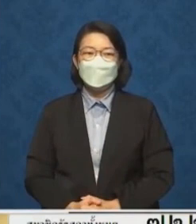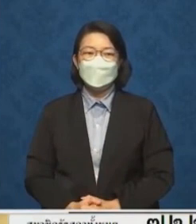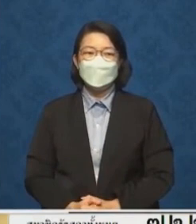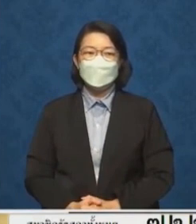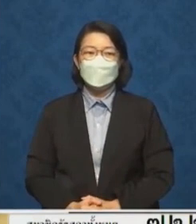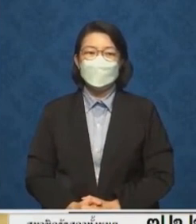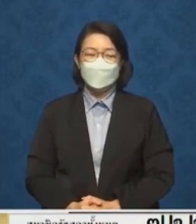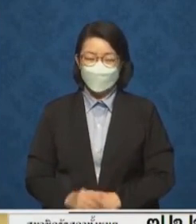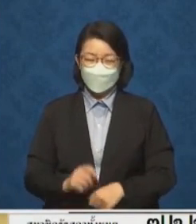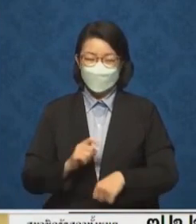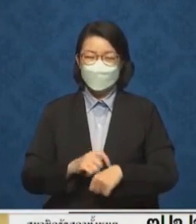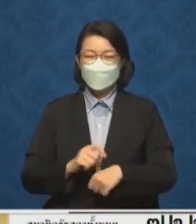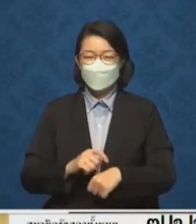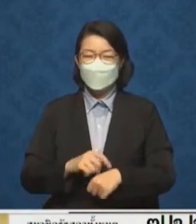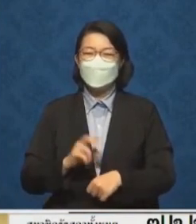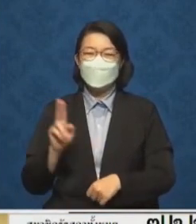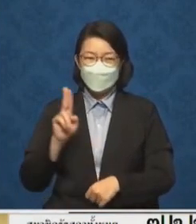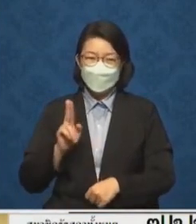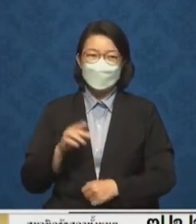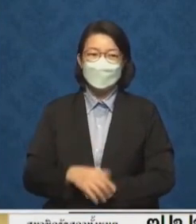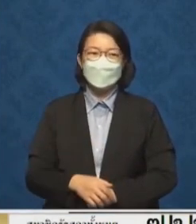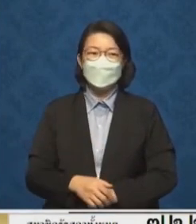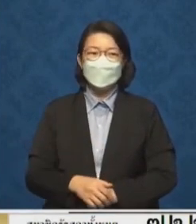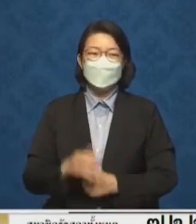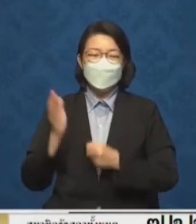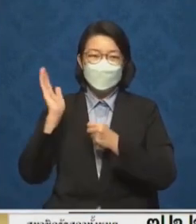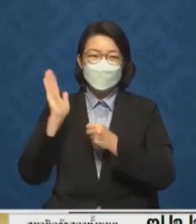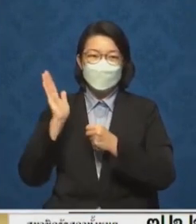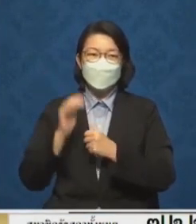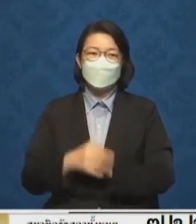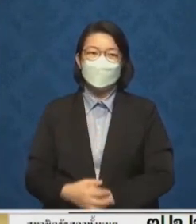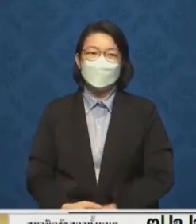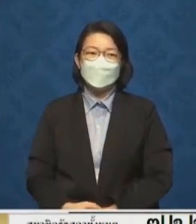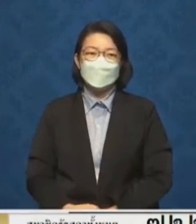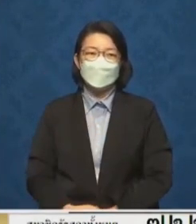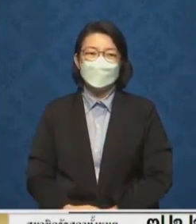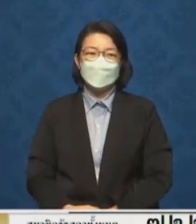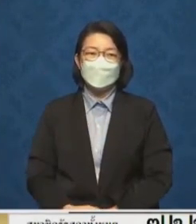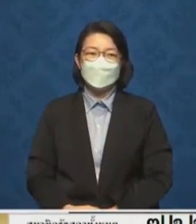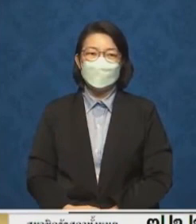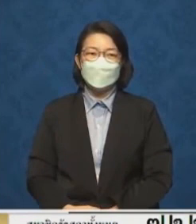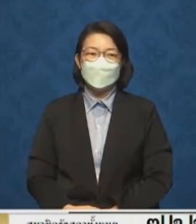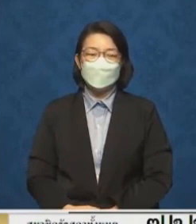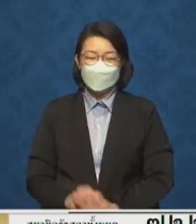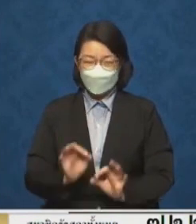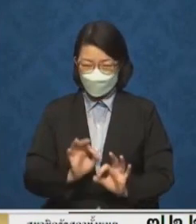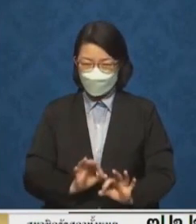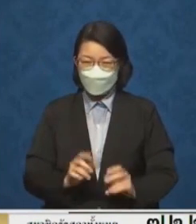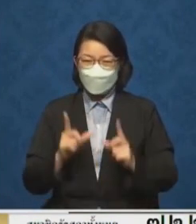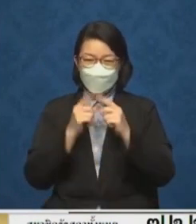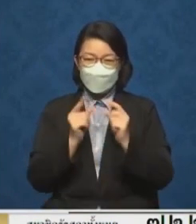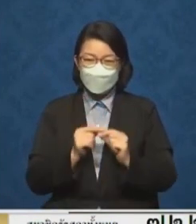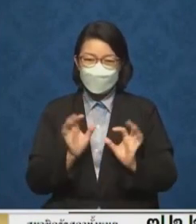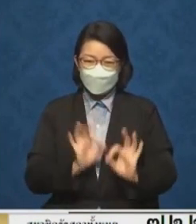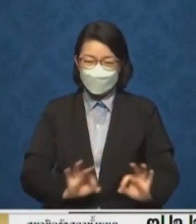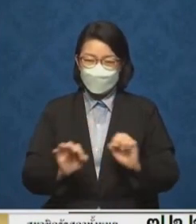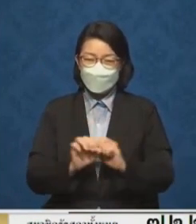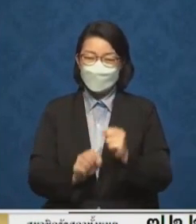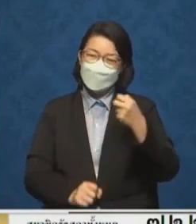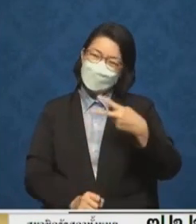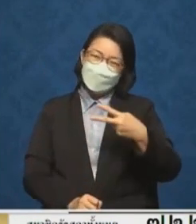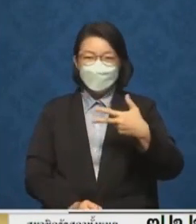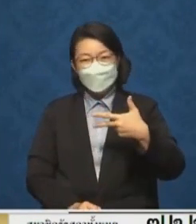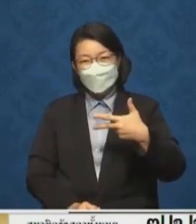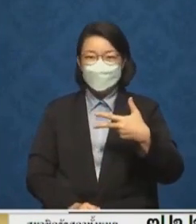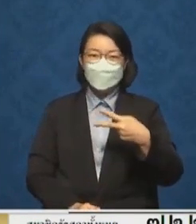ผมก็จะใช้เวลาพูดในประเด็นหลักๆเพียง 2-3 ประเด็นเท่านั้นเอง